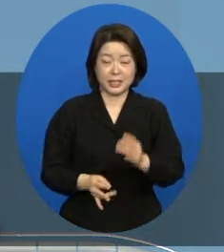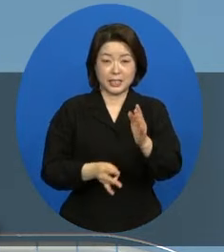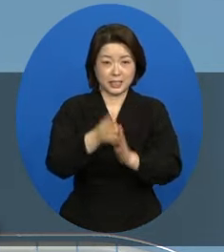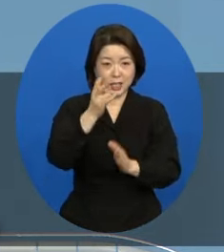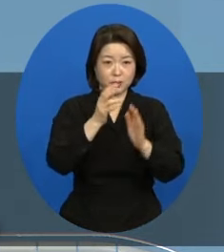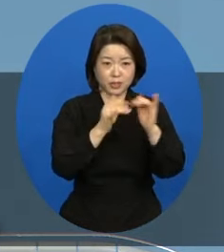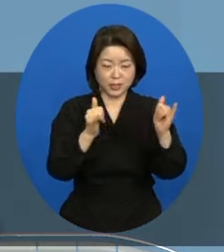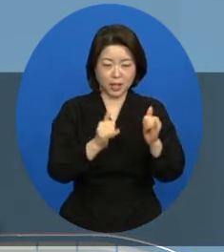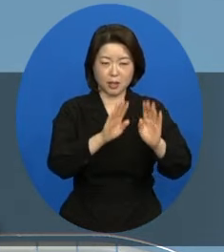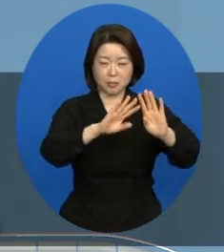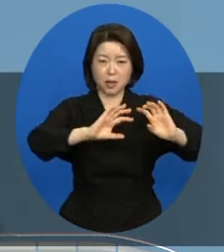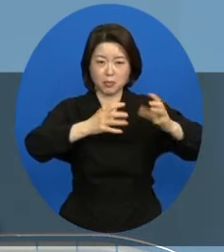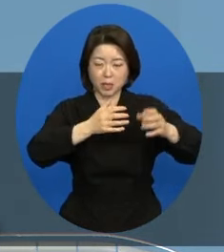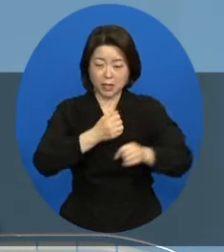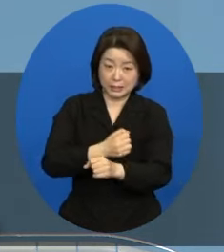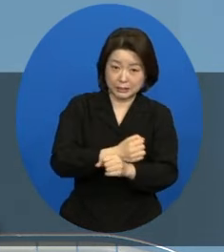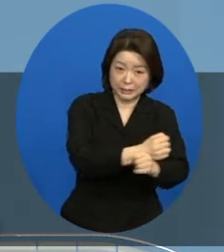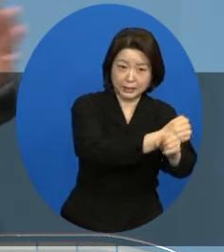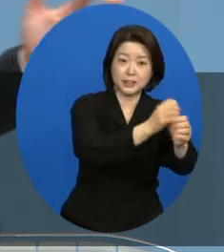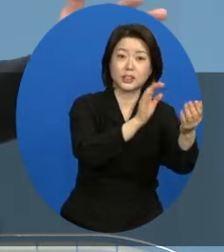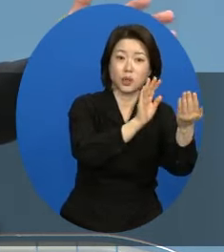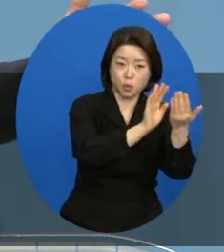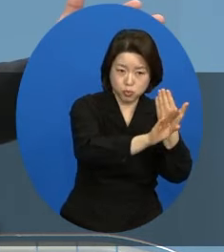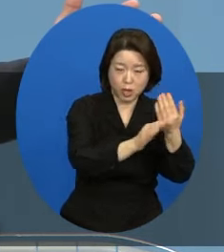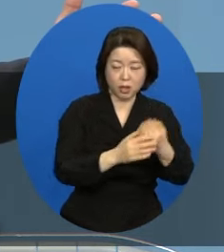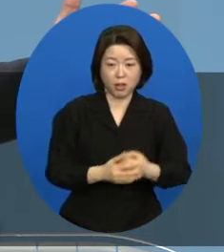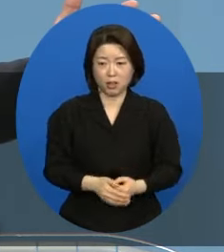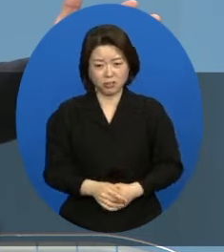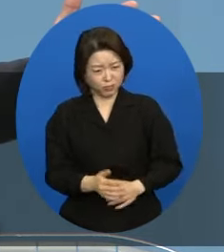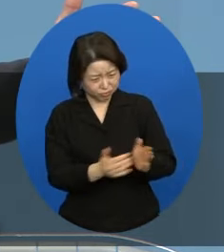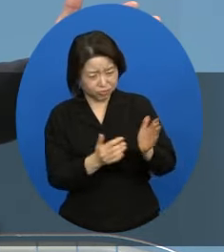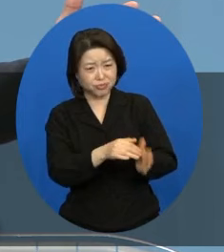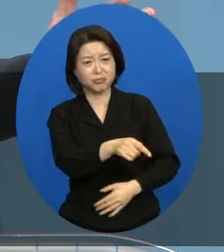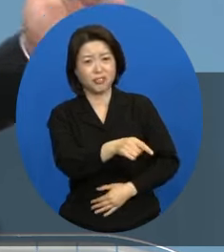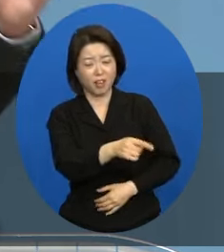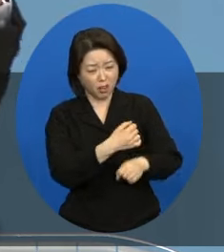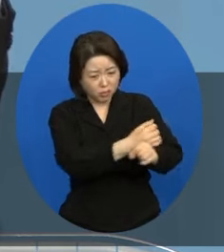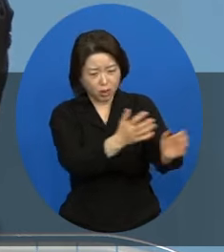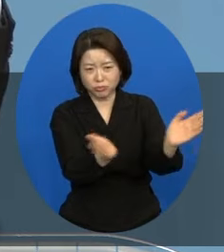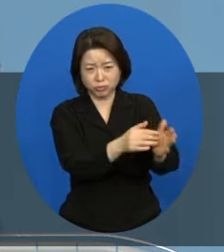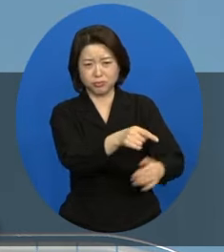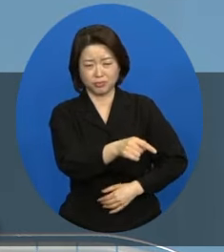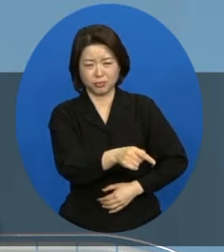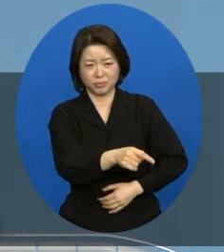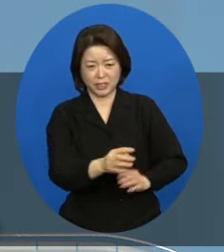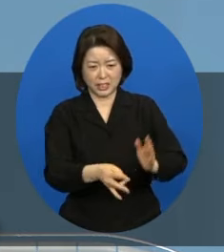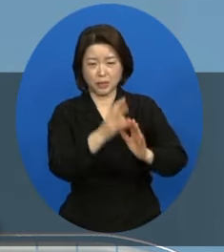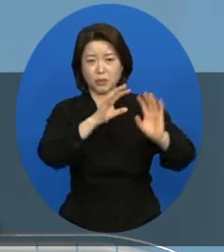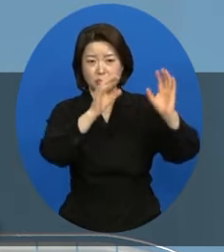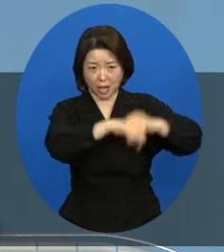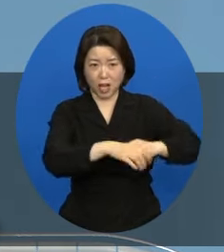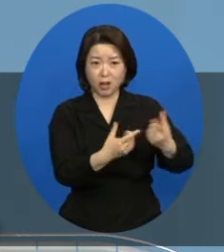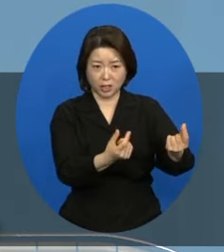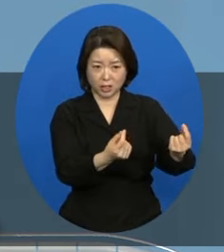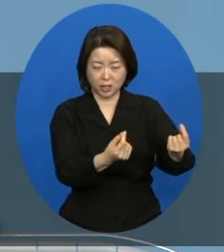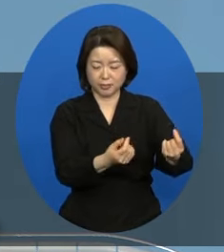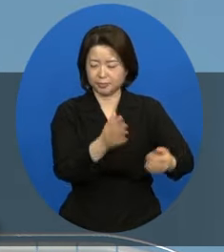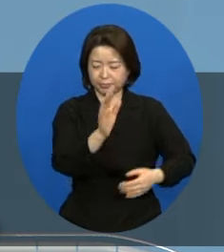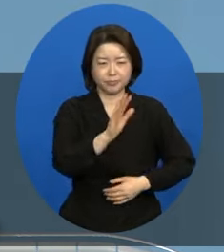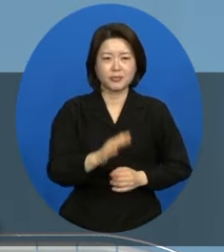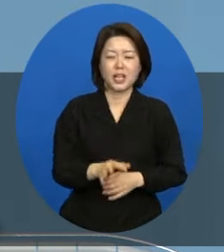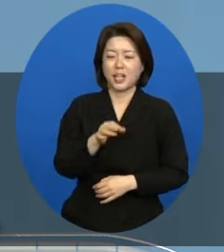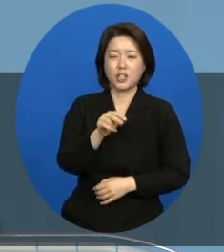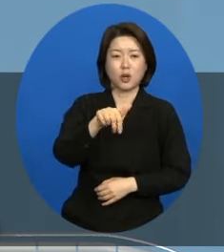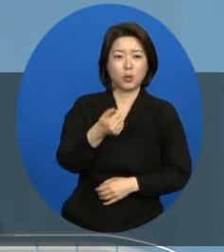주민이 바벨론으로 끌려간 뒤에이 끝난 거 아닙니까 다 여고는 스알디엘